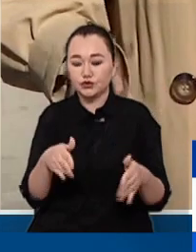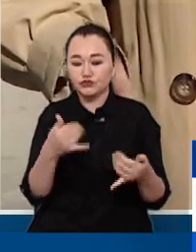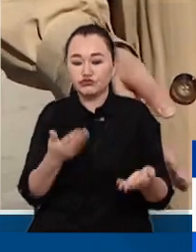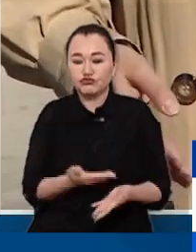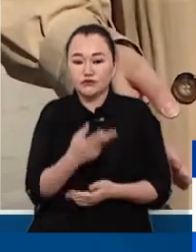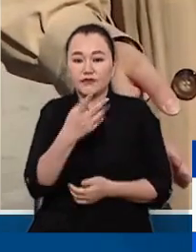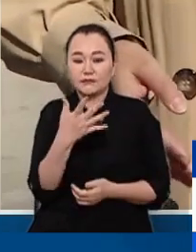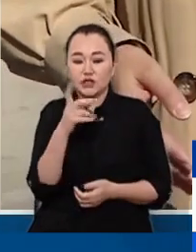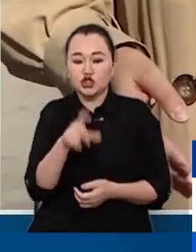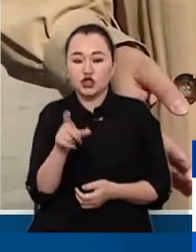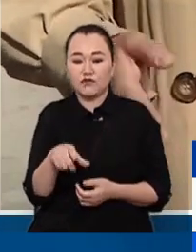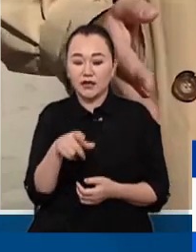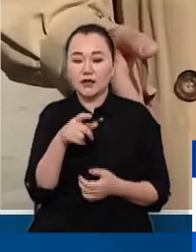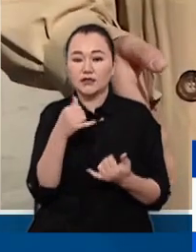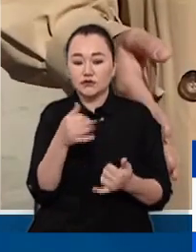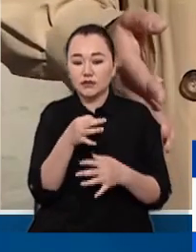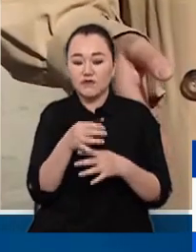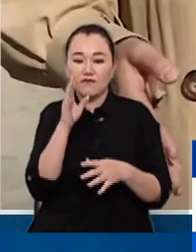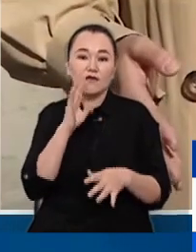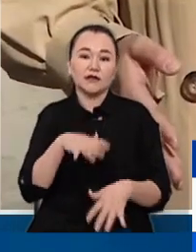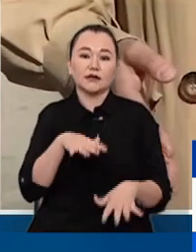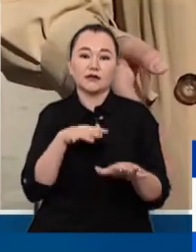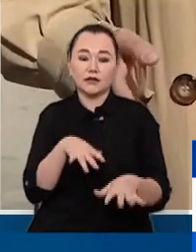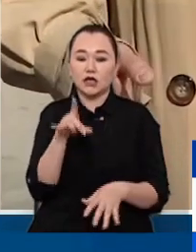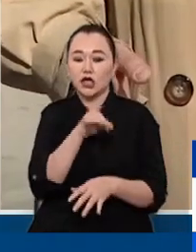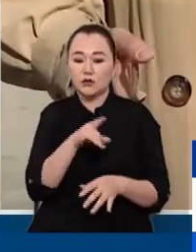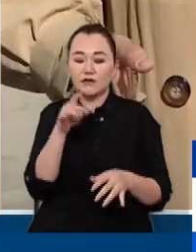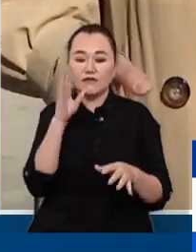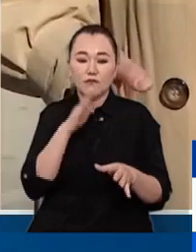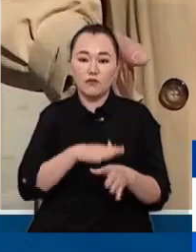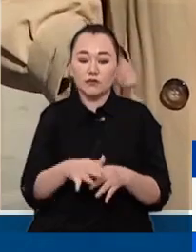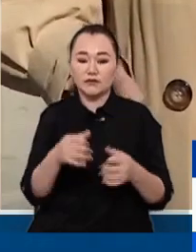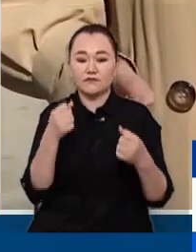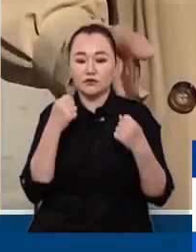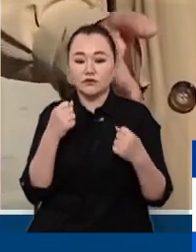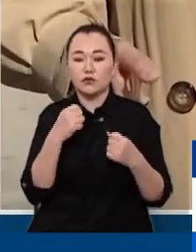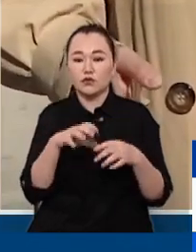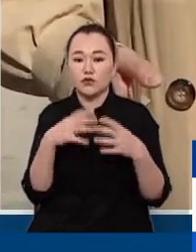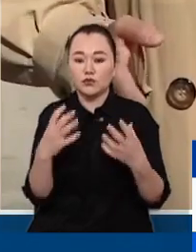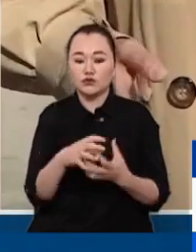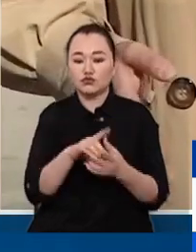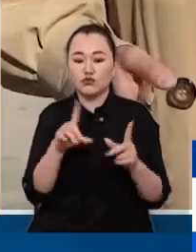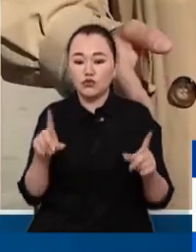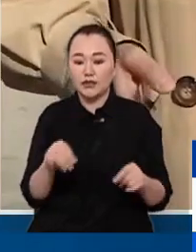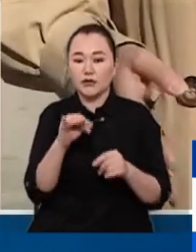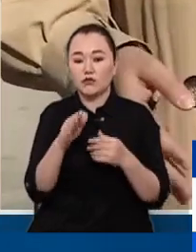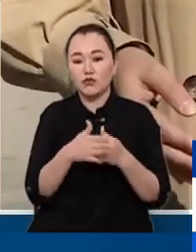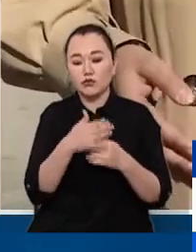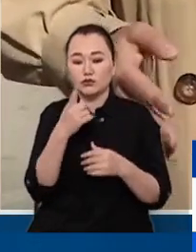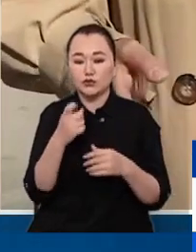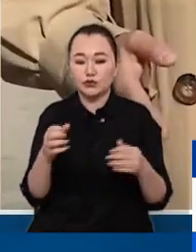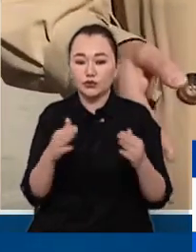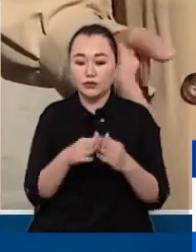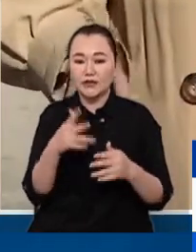живут 25 человек. Отмечу, что из-за паводка в районе затопило физкультурно-оздоровительный комплекс, школу и около